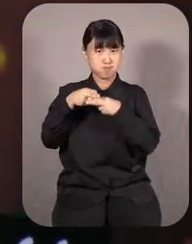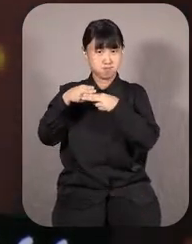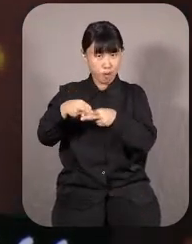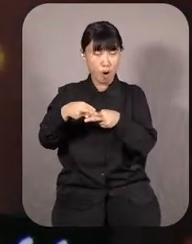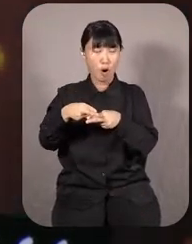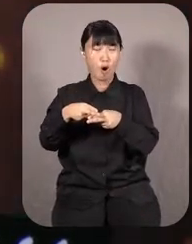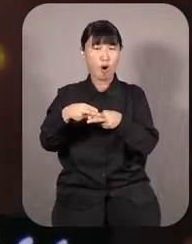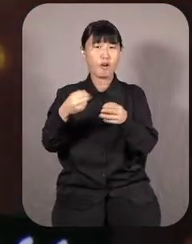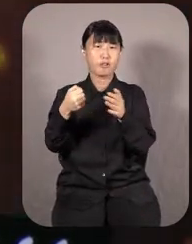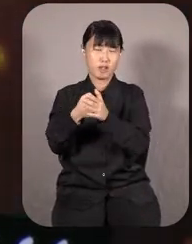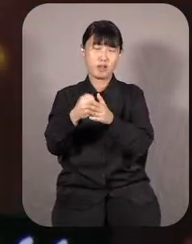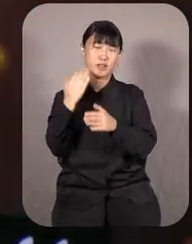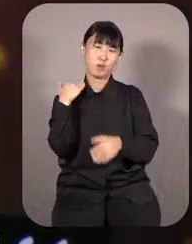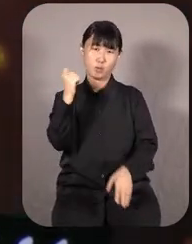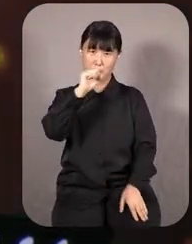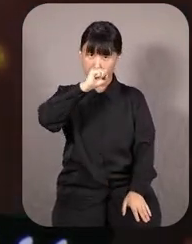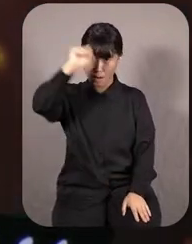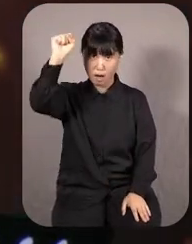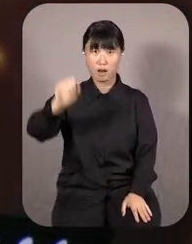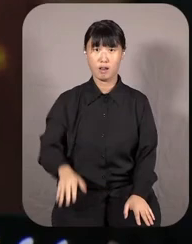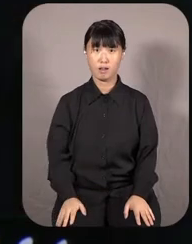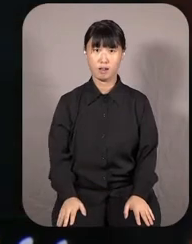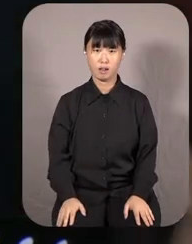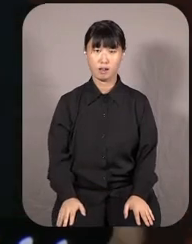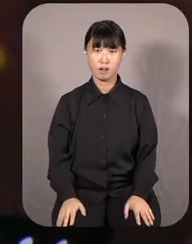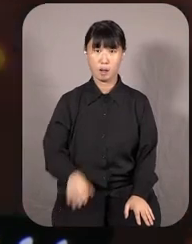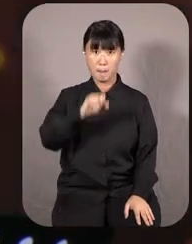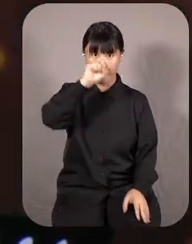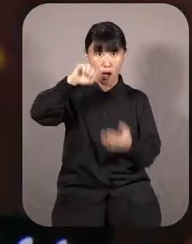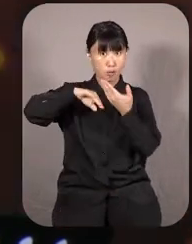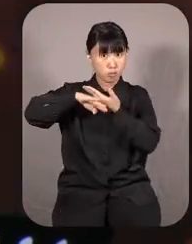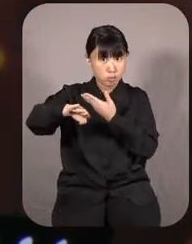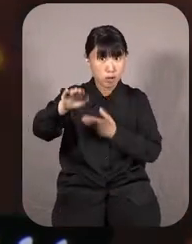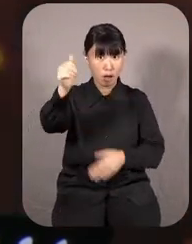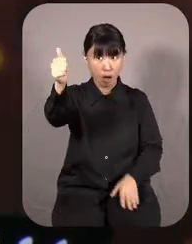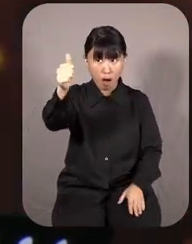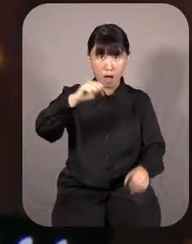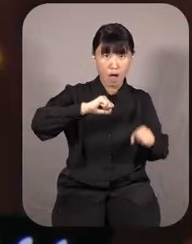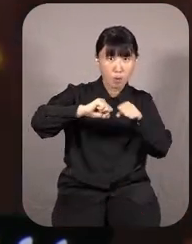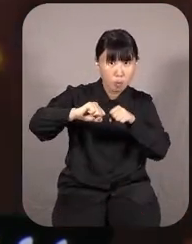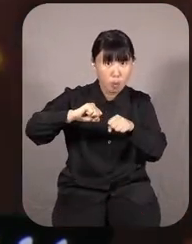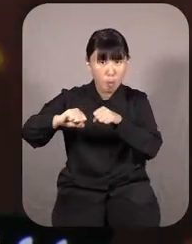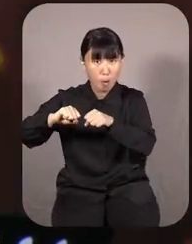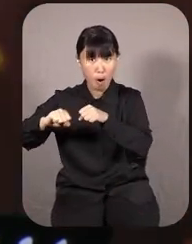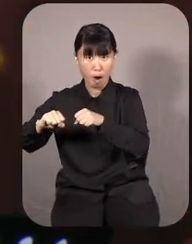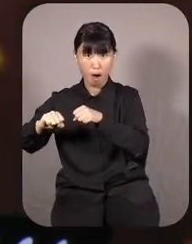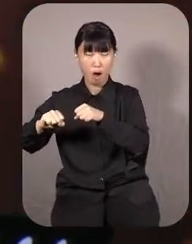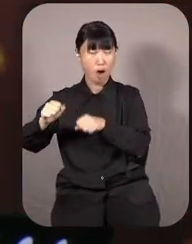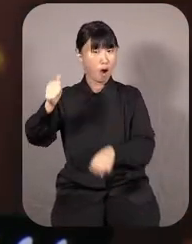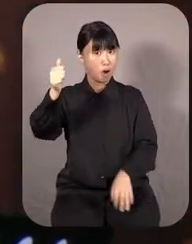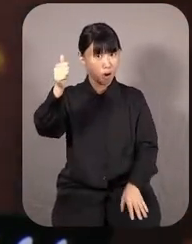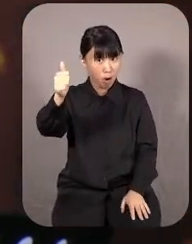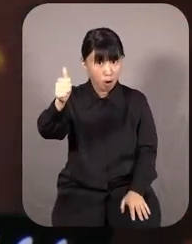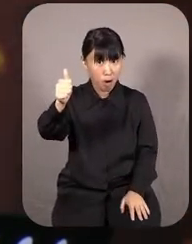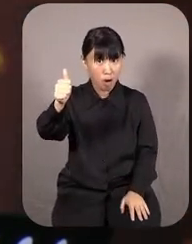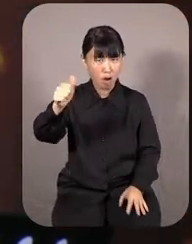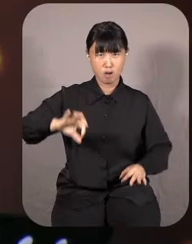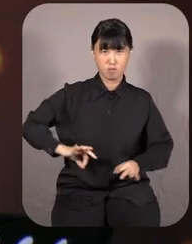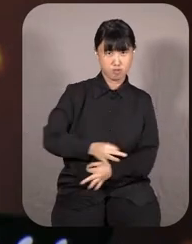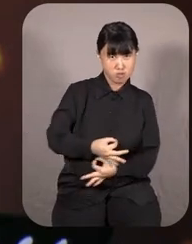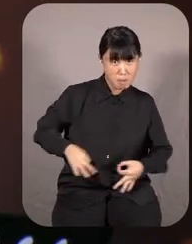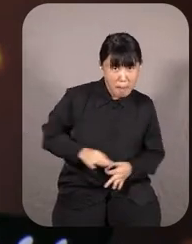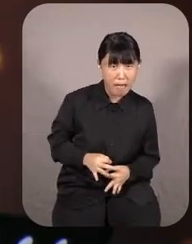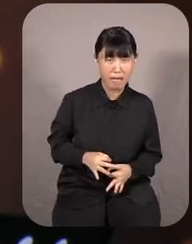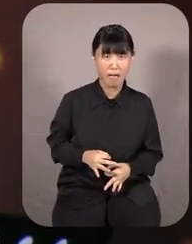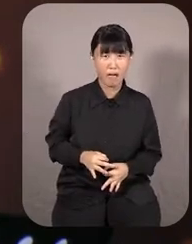자입니다. 당선된 후에 모든 행보가 자신의 태생적 부패,